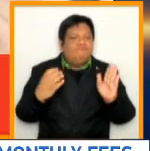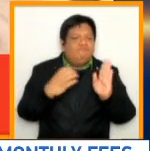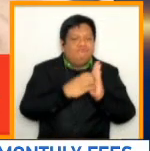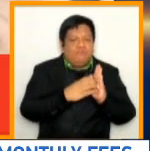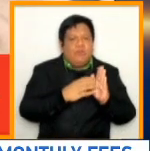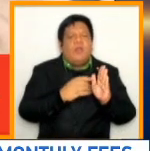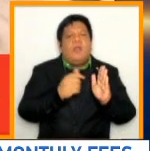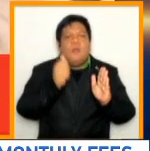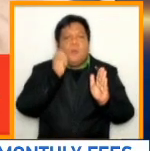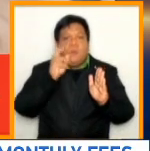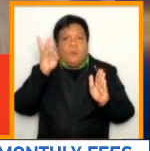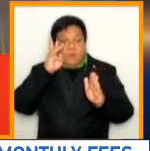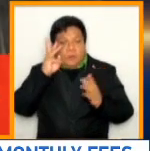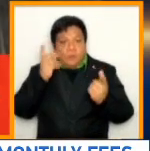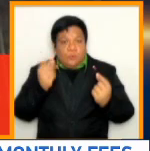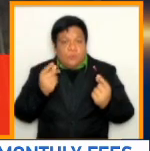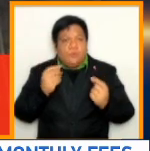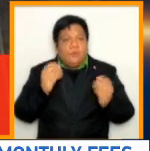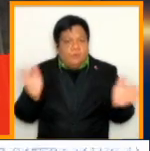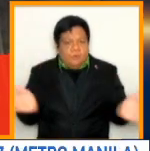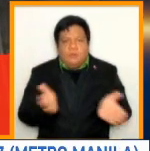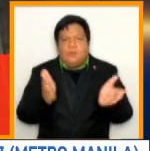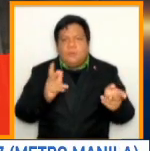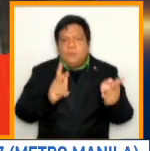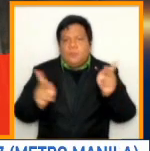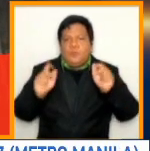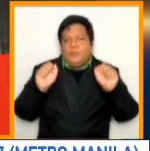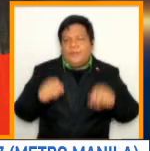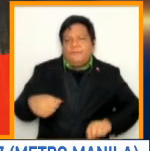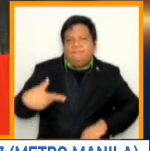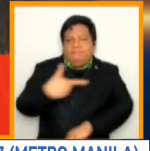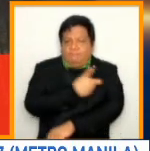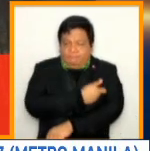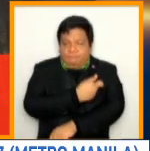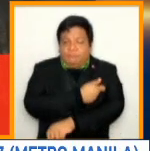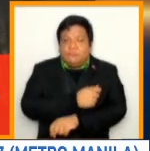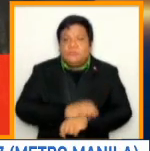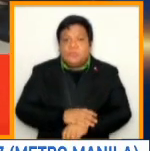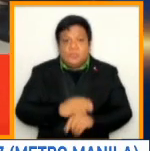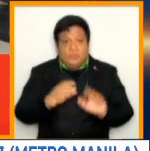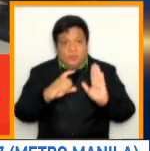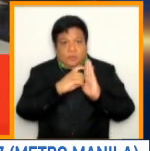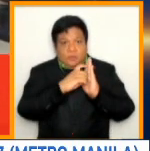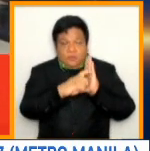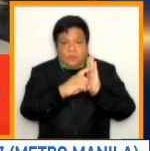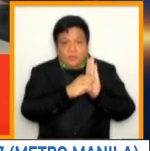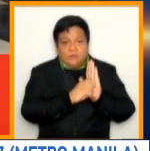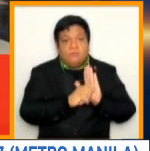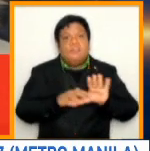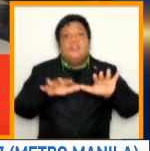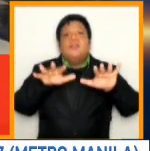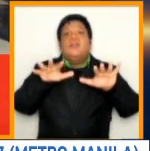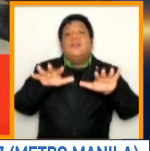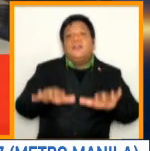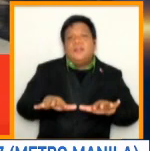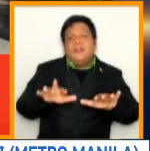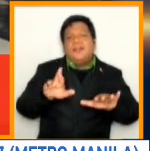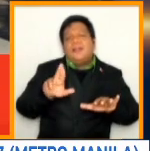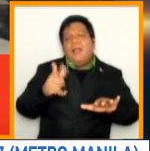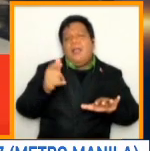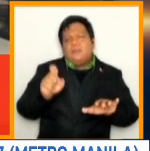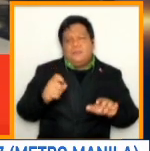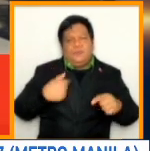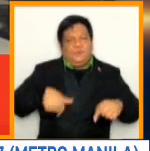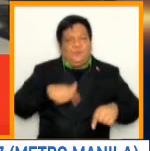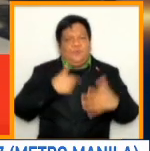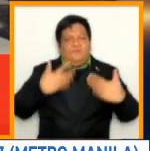pang mahikayat magpabakuna kontra COVID-19. Nakalagay sa sticker ang katagang "Relax, we are vaxxed."